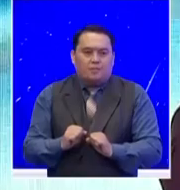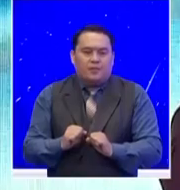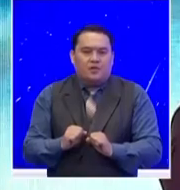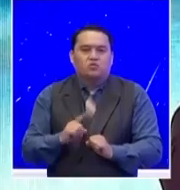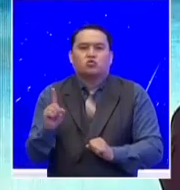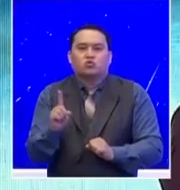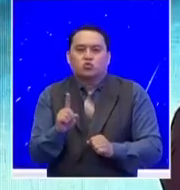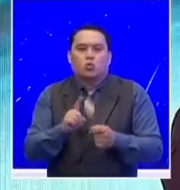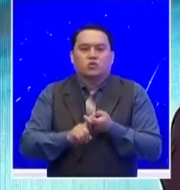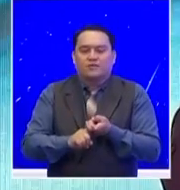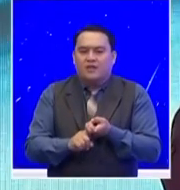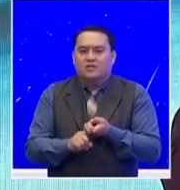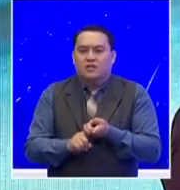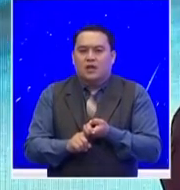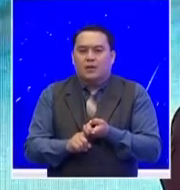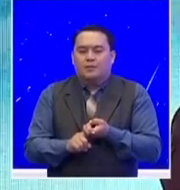Что касается